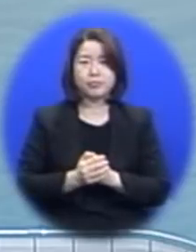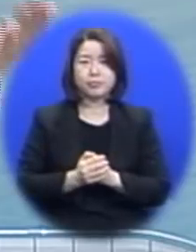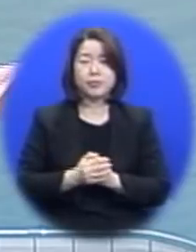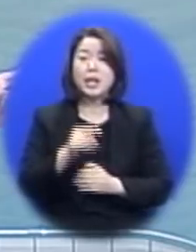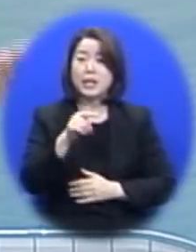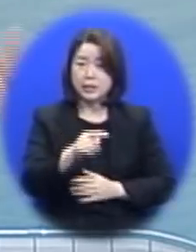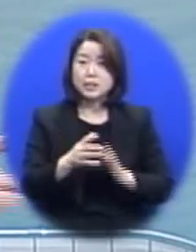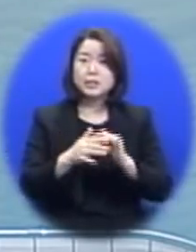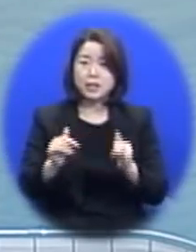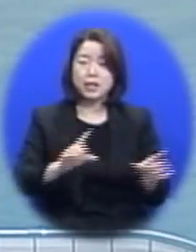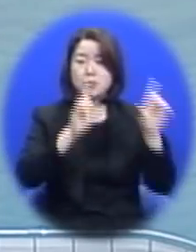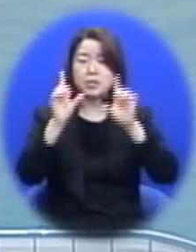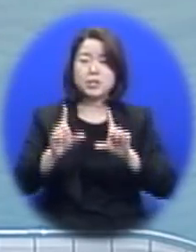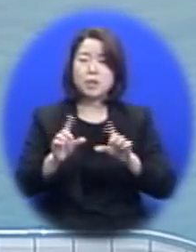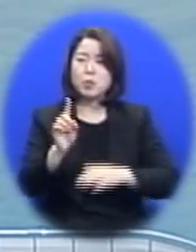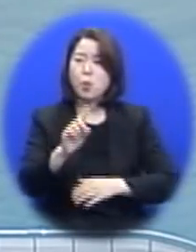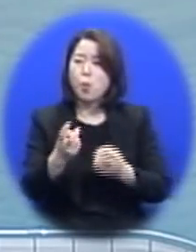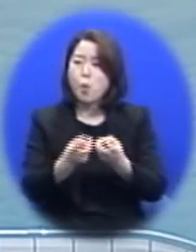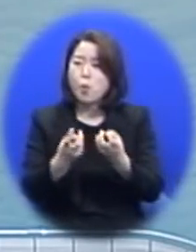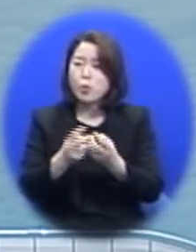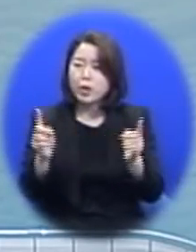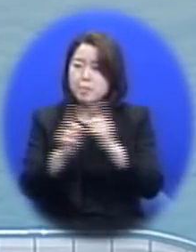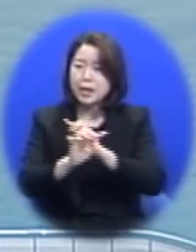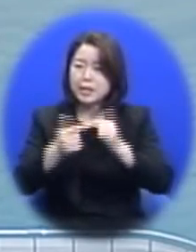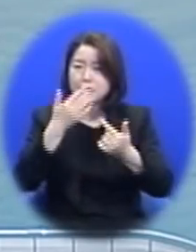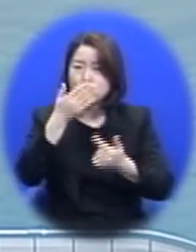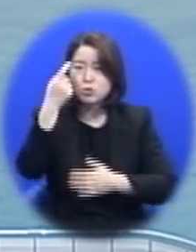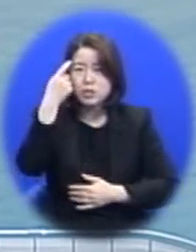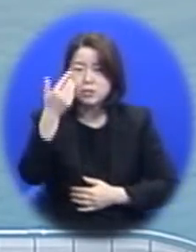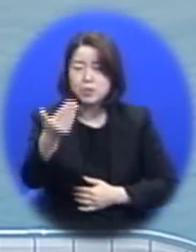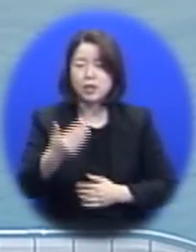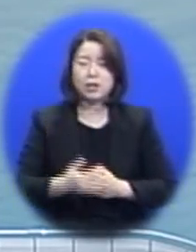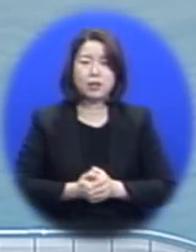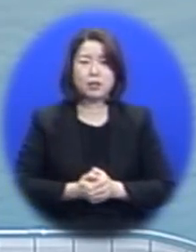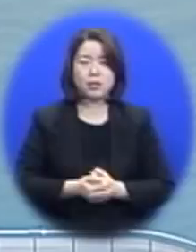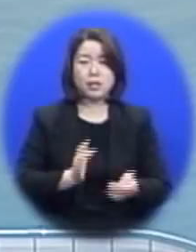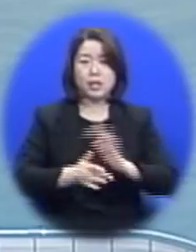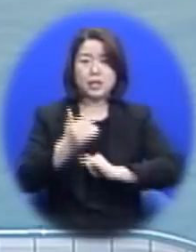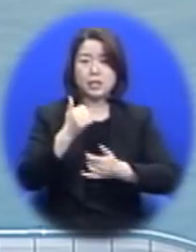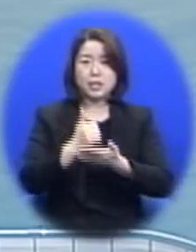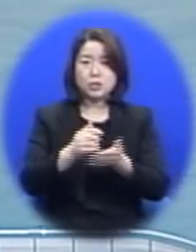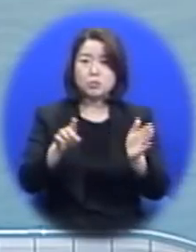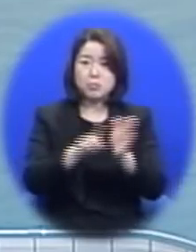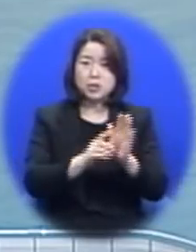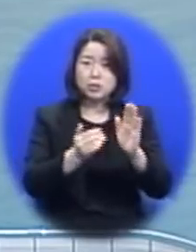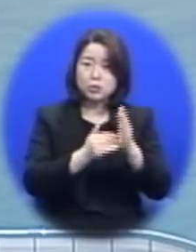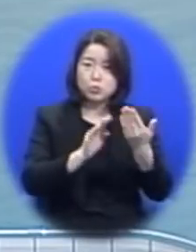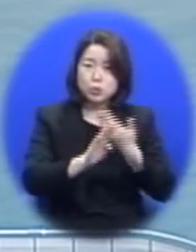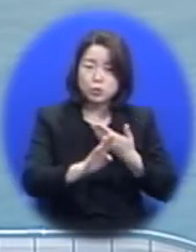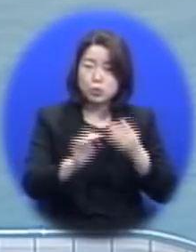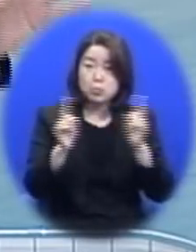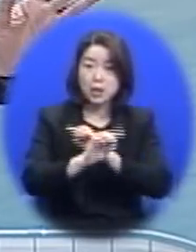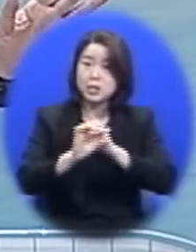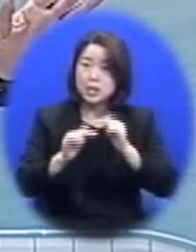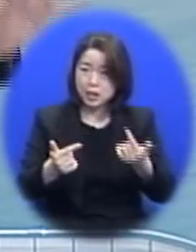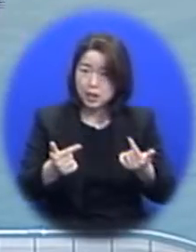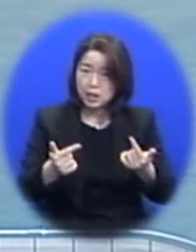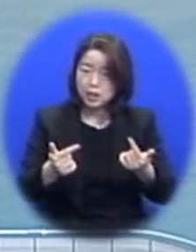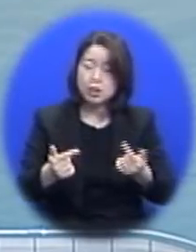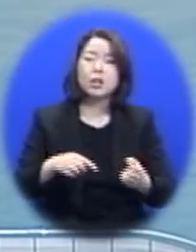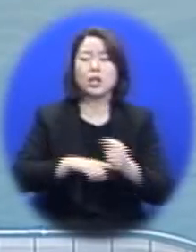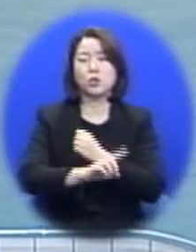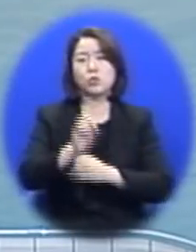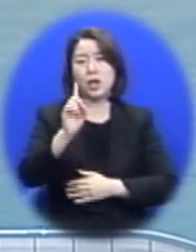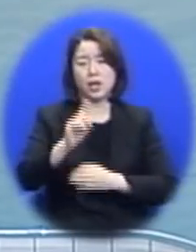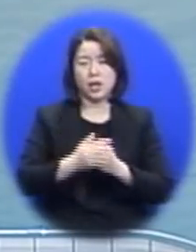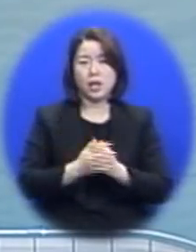그 사람의 삶이 어떻게 안 변할 수 있겠어요? 예수를 믿고도 사람이 안 변했다. 이유는 하나입니다.